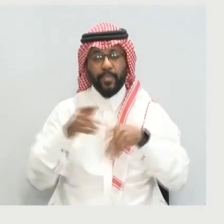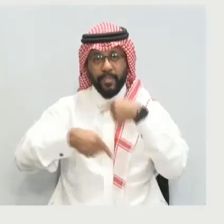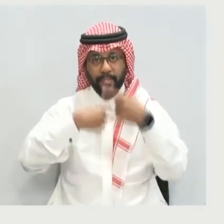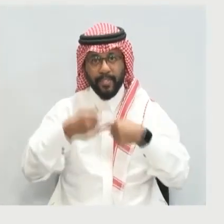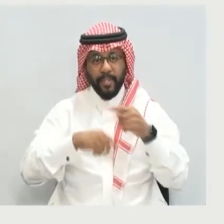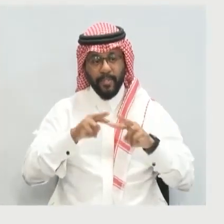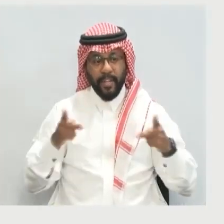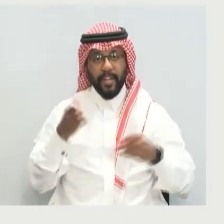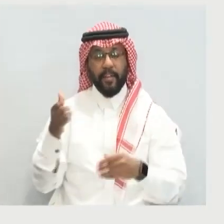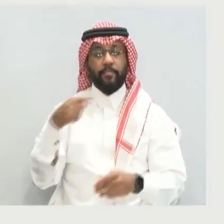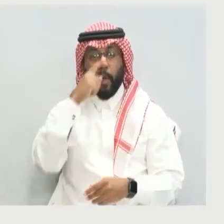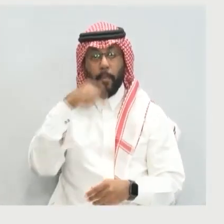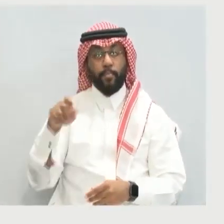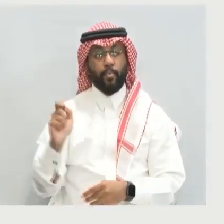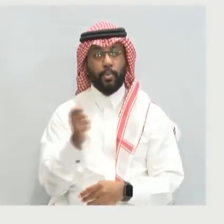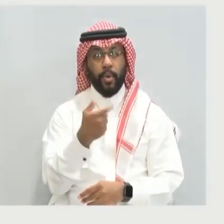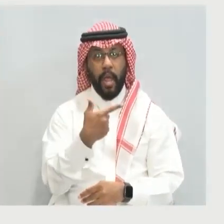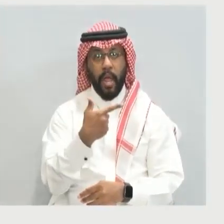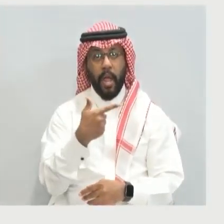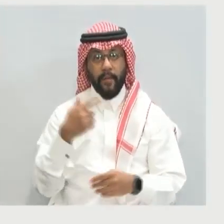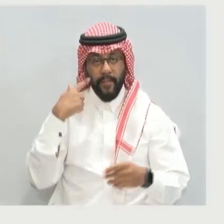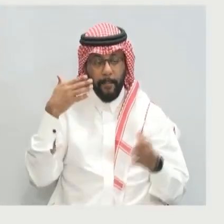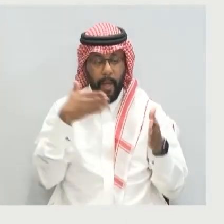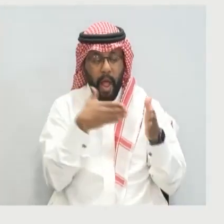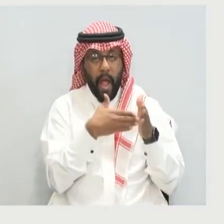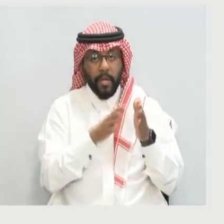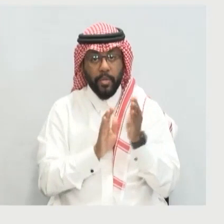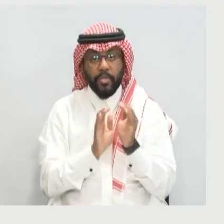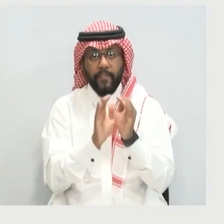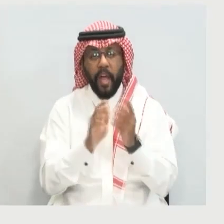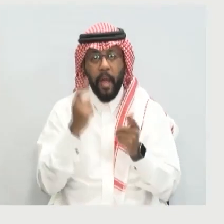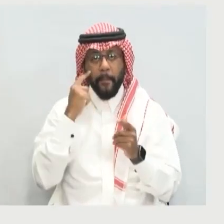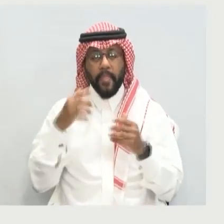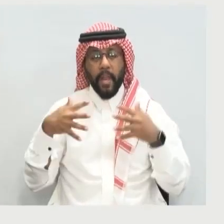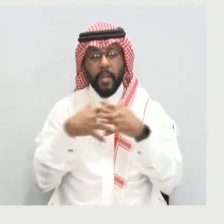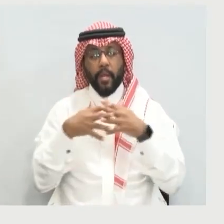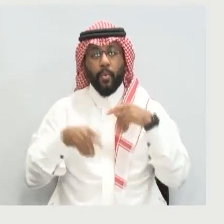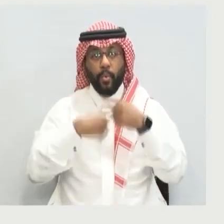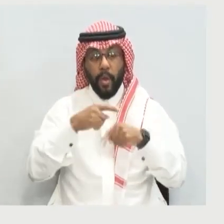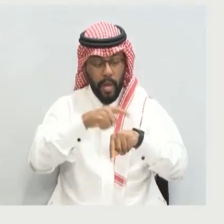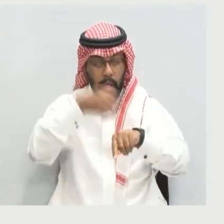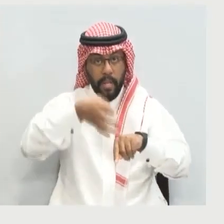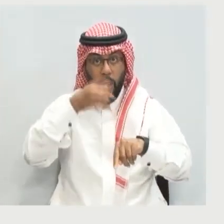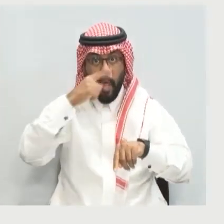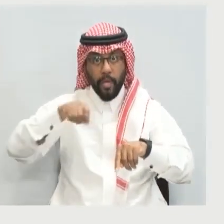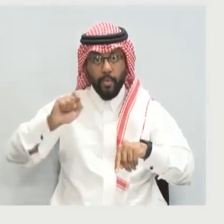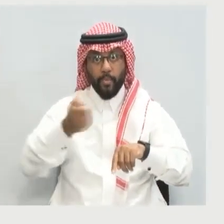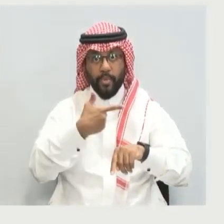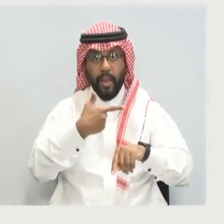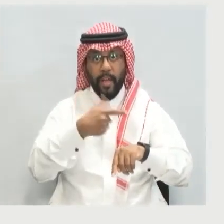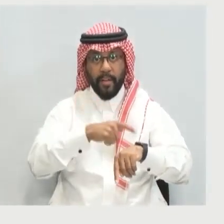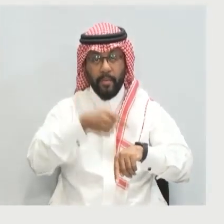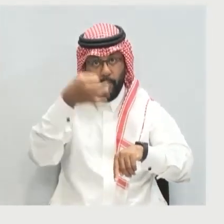في تركيز المواد المتفاعله او الناتجه طبعا سرعه اذا لابد ان يكون هناك زمن اذا مول لكل